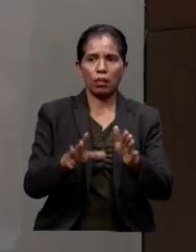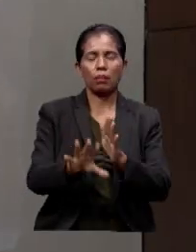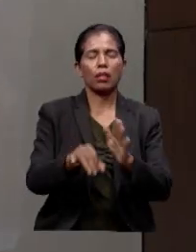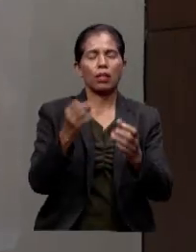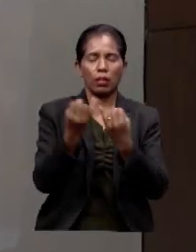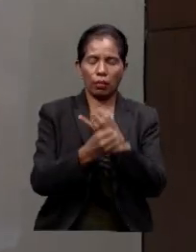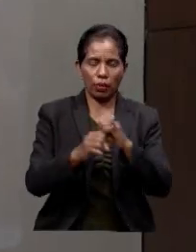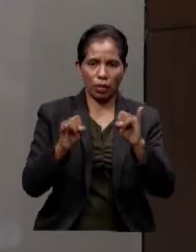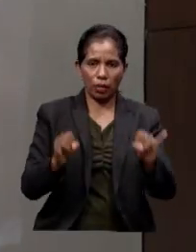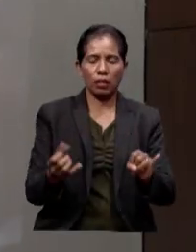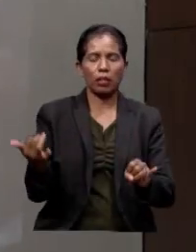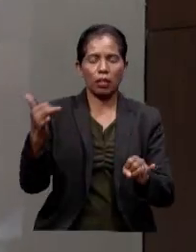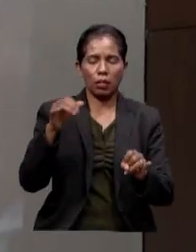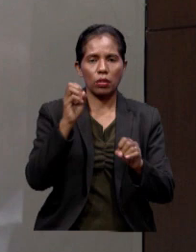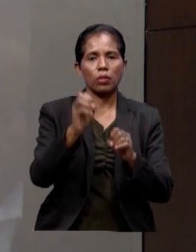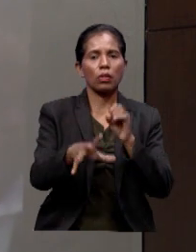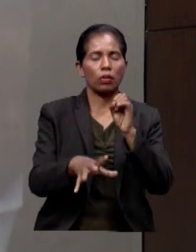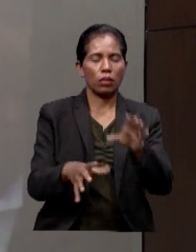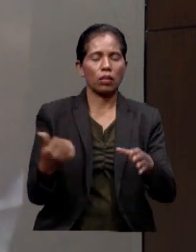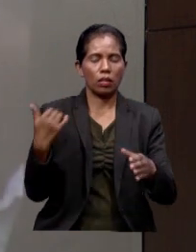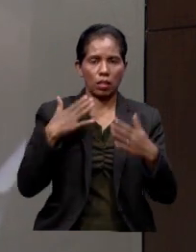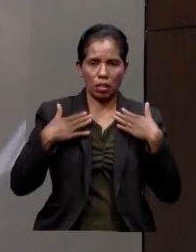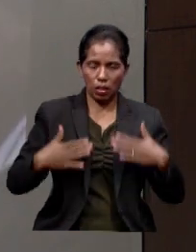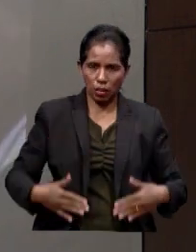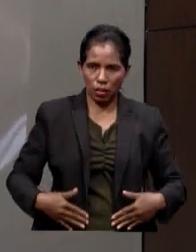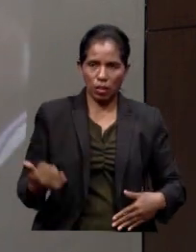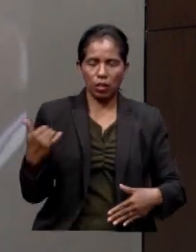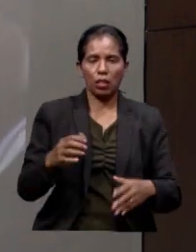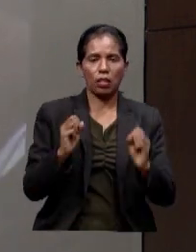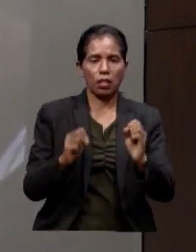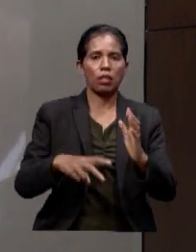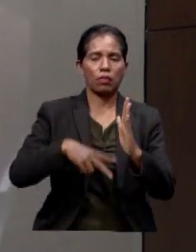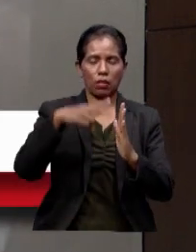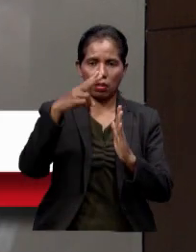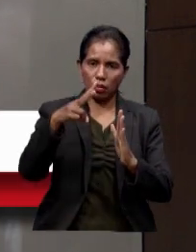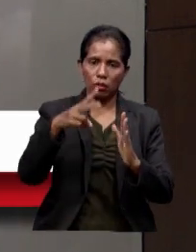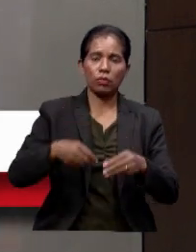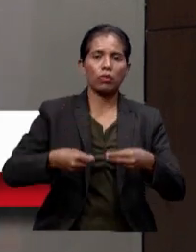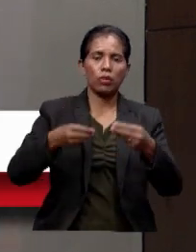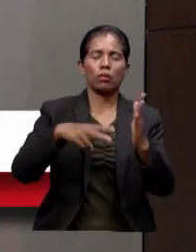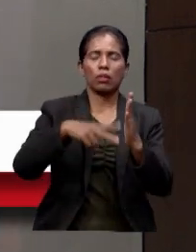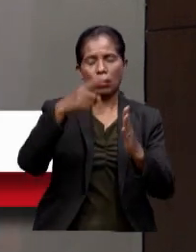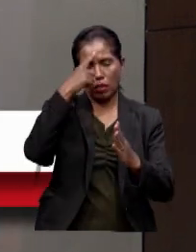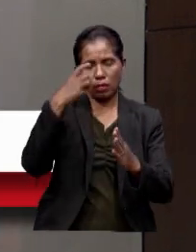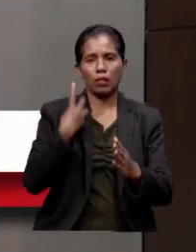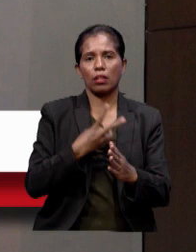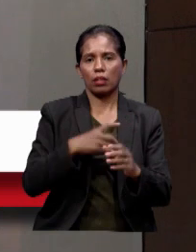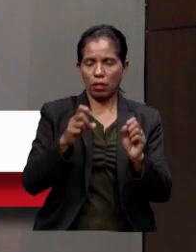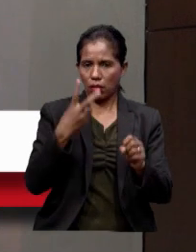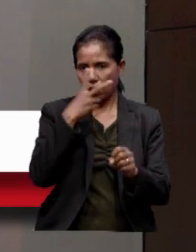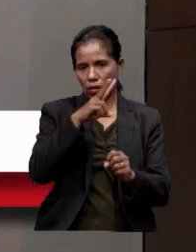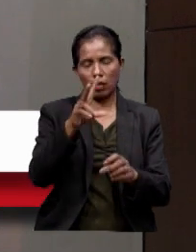ukunan, isir nebe maksudnya nasir ni ising ita tinggi valoriza. Tambah itu nema ka ita tinggi haret kono